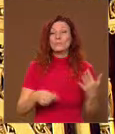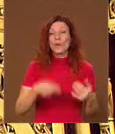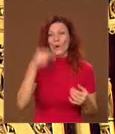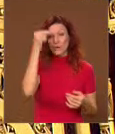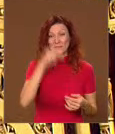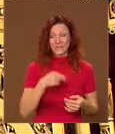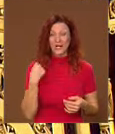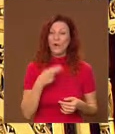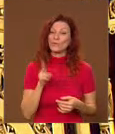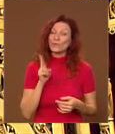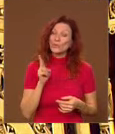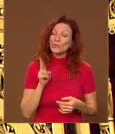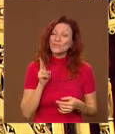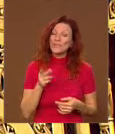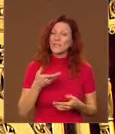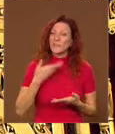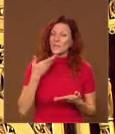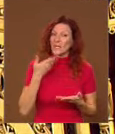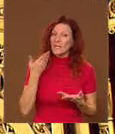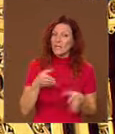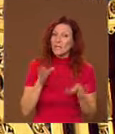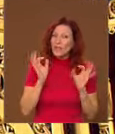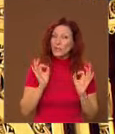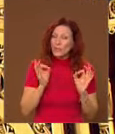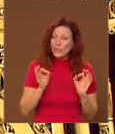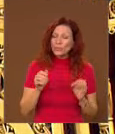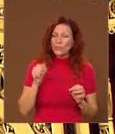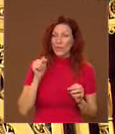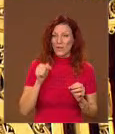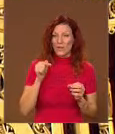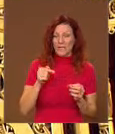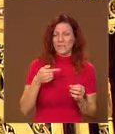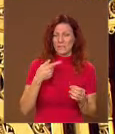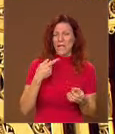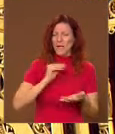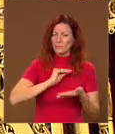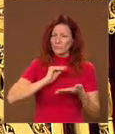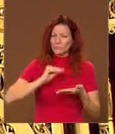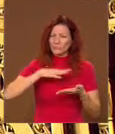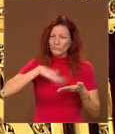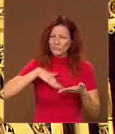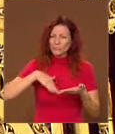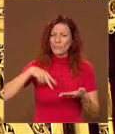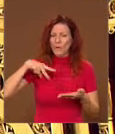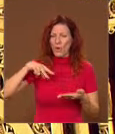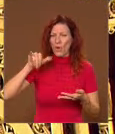учители тълкуват днешната притча от Евангелието според евангелист